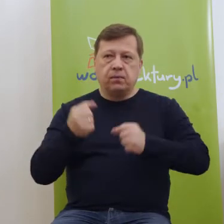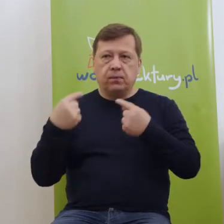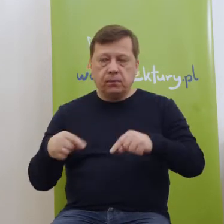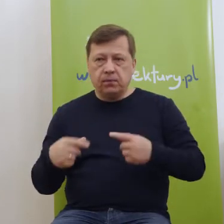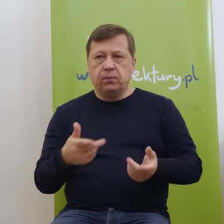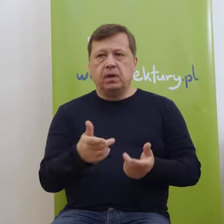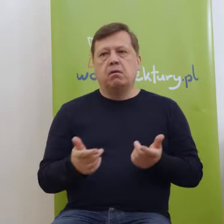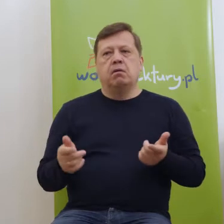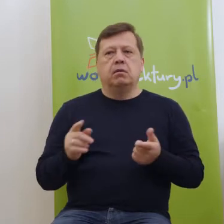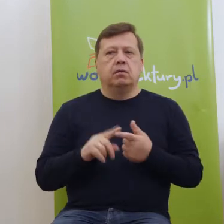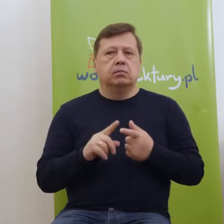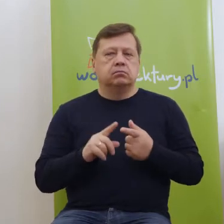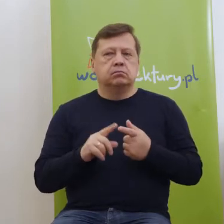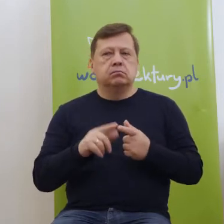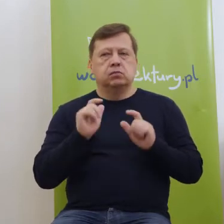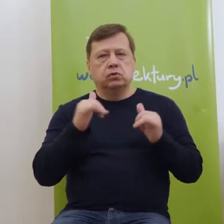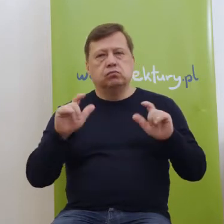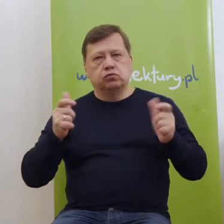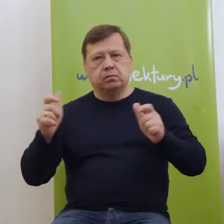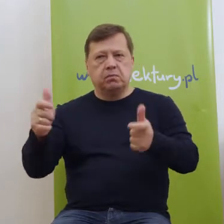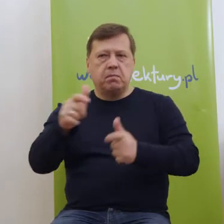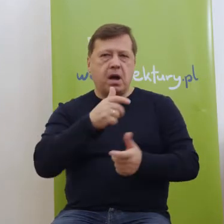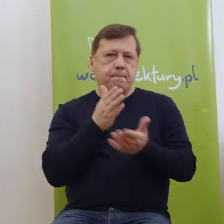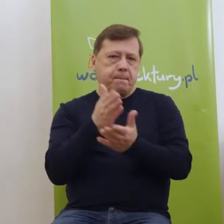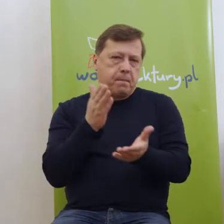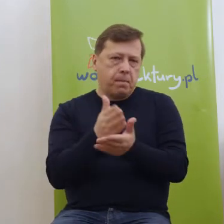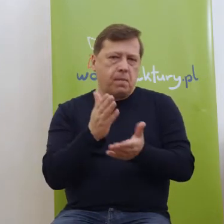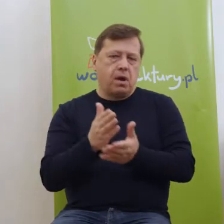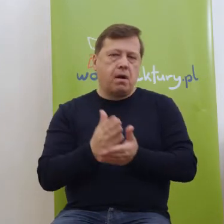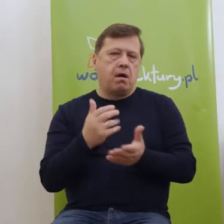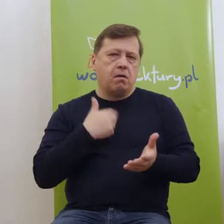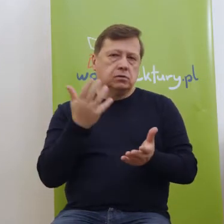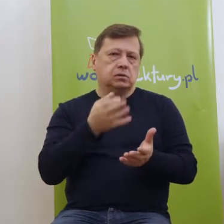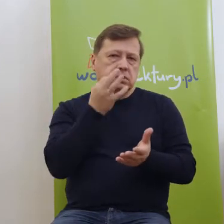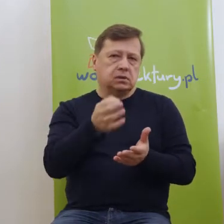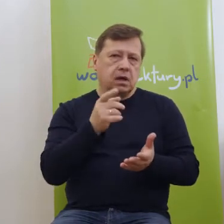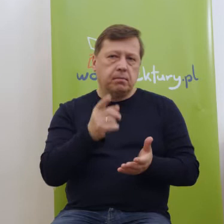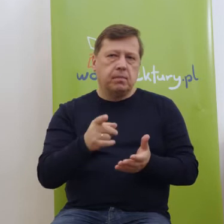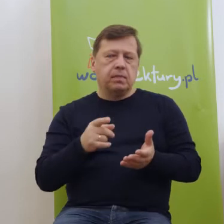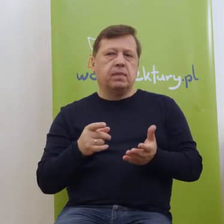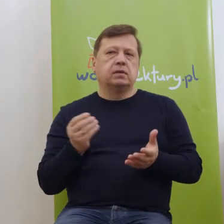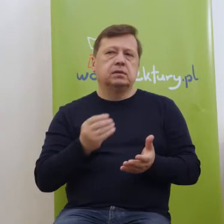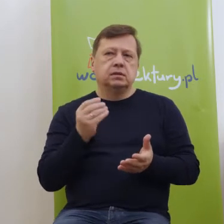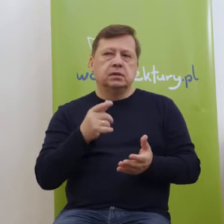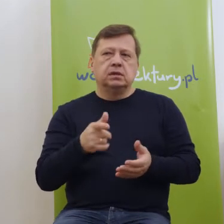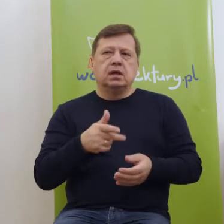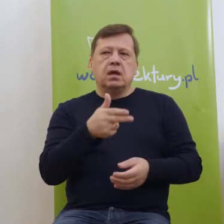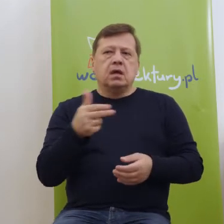i trzeba temu zapobiec. Chciałam Cię jeszcze zapytać, bo krążyłyśmy wokół tego tematu,